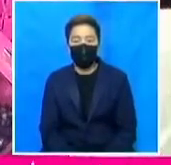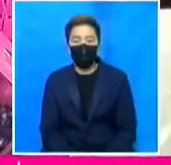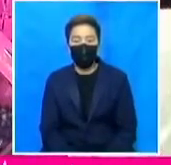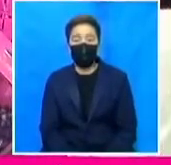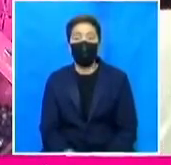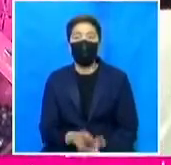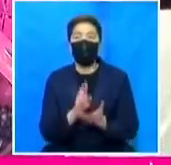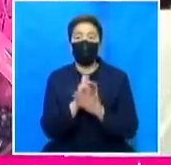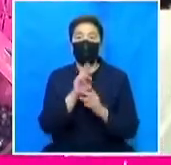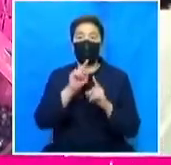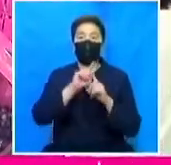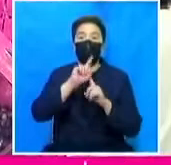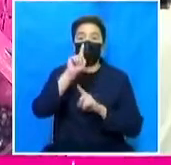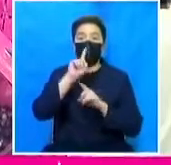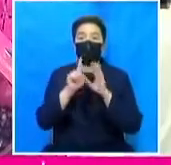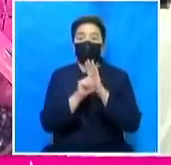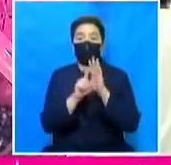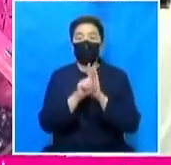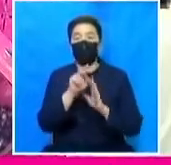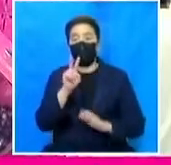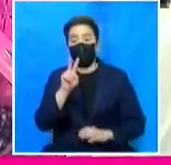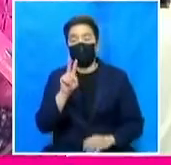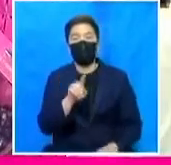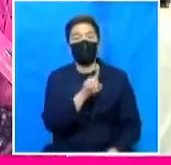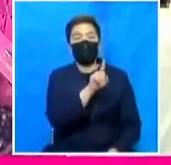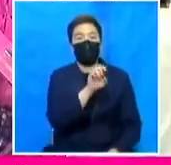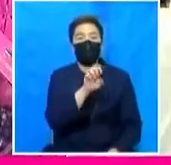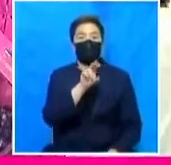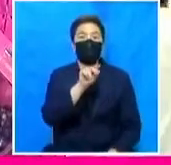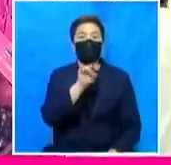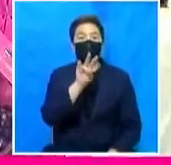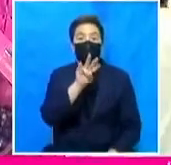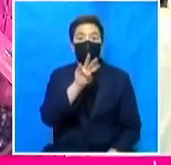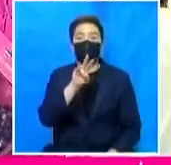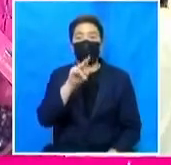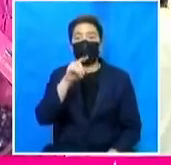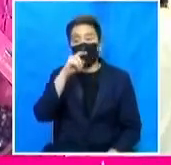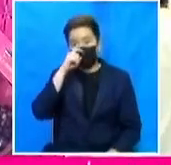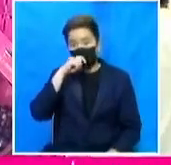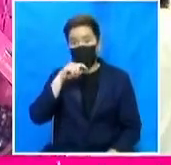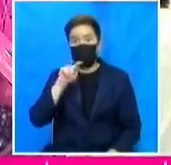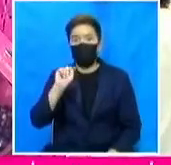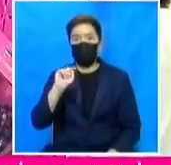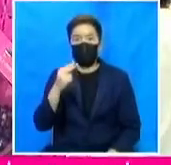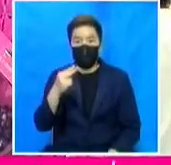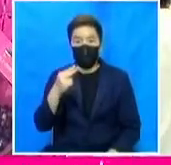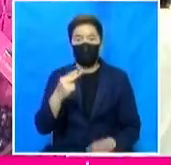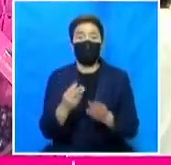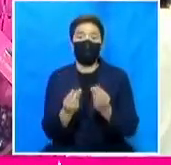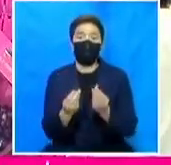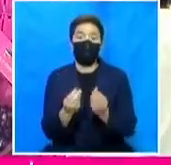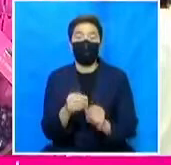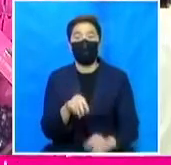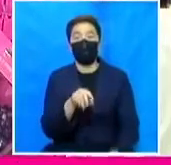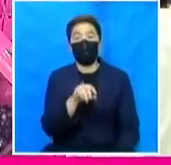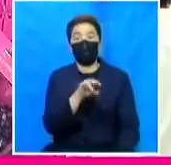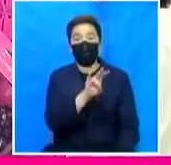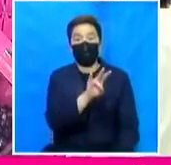อันดับที่1หมุนครั้งที่2งวดที่137หมวดอักษรททหารเลขที่ออก